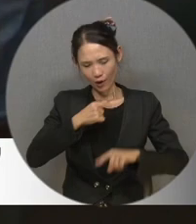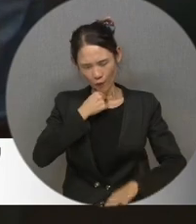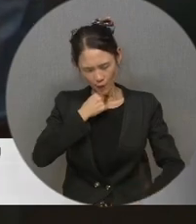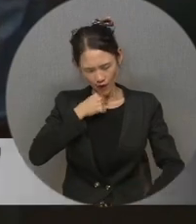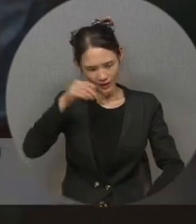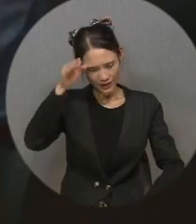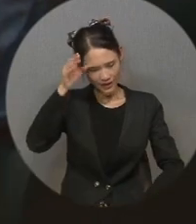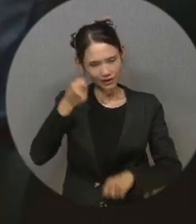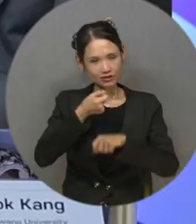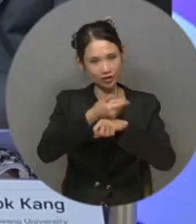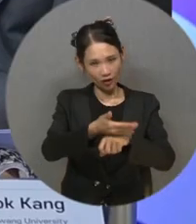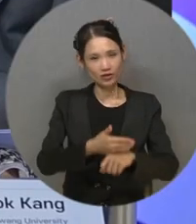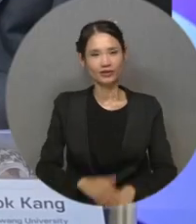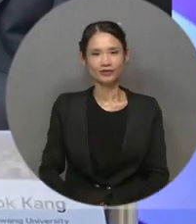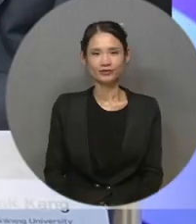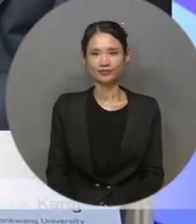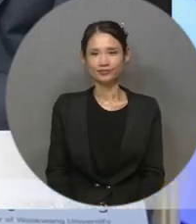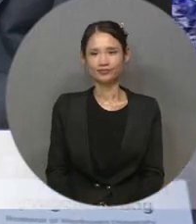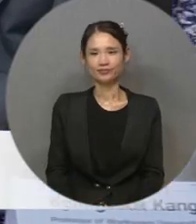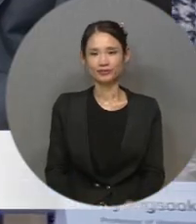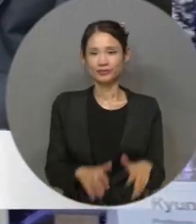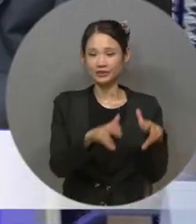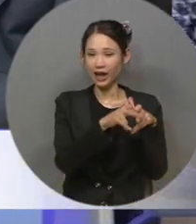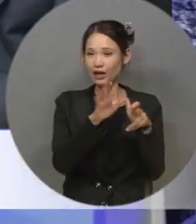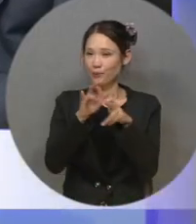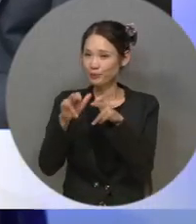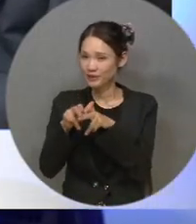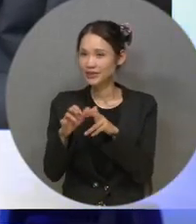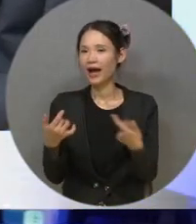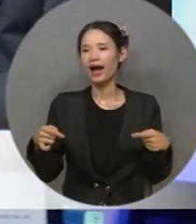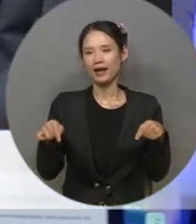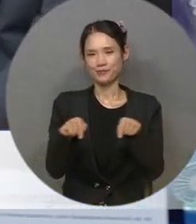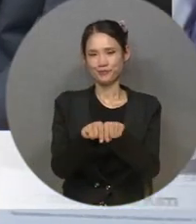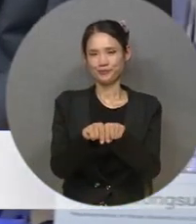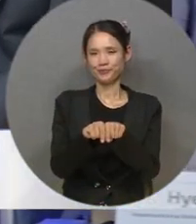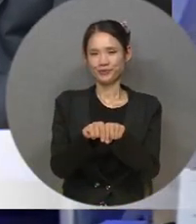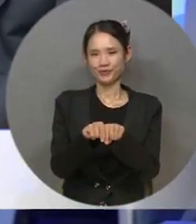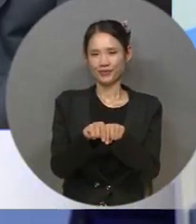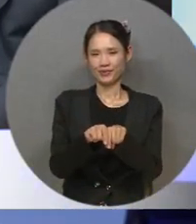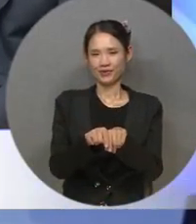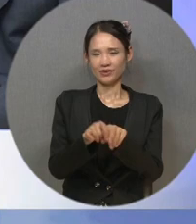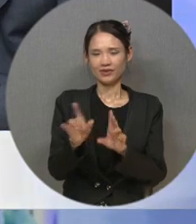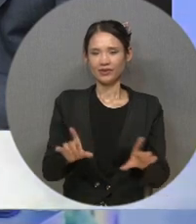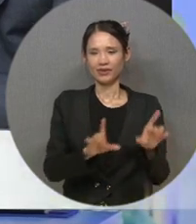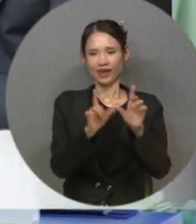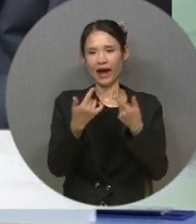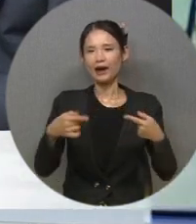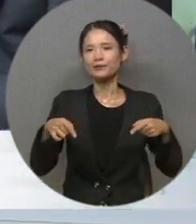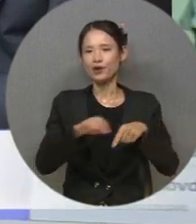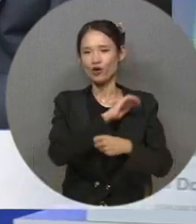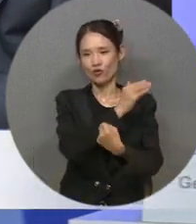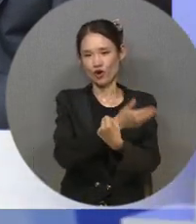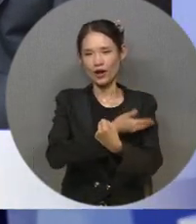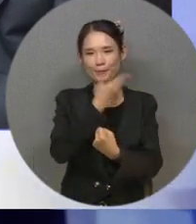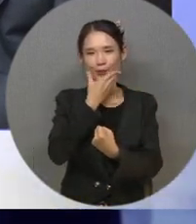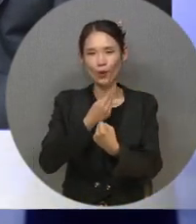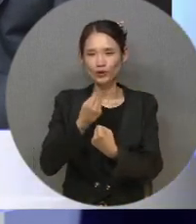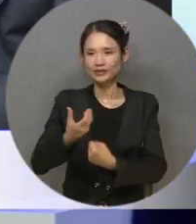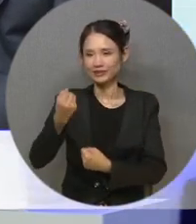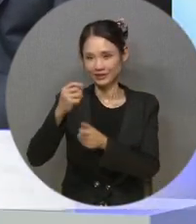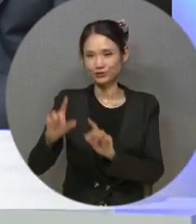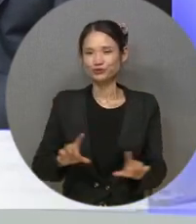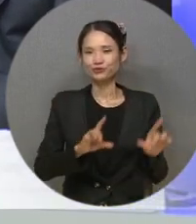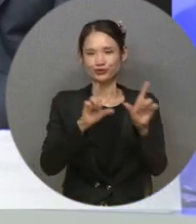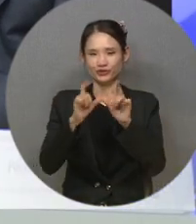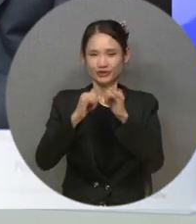전하기도 했습니다. 장애인과 비장애인이 함께 살고 함께 권리와 복지를 누리는